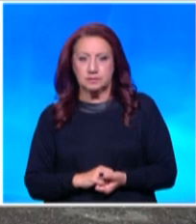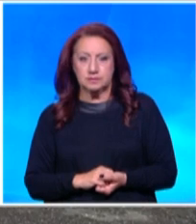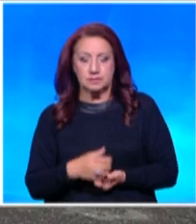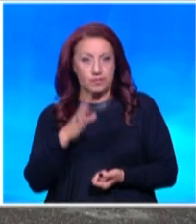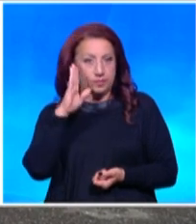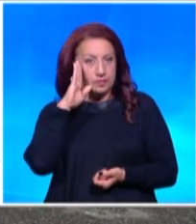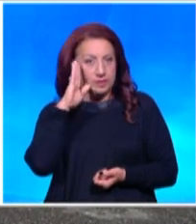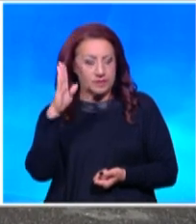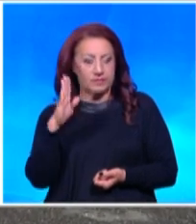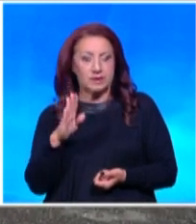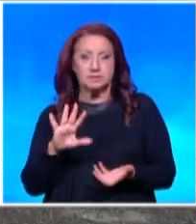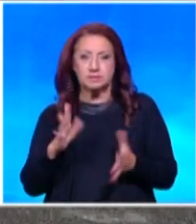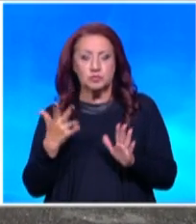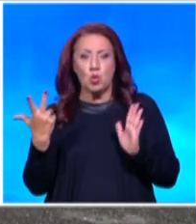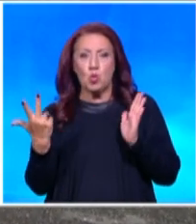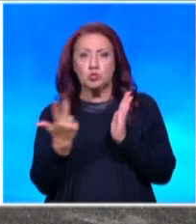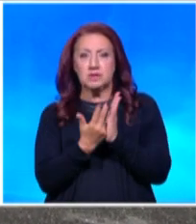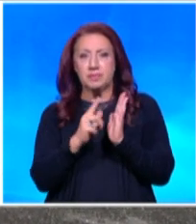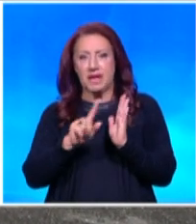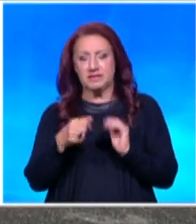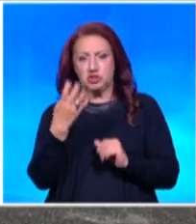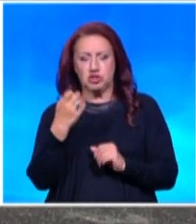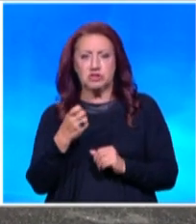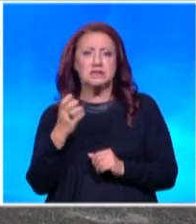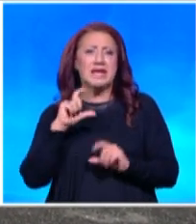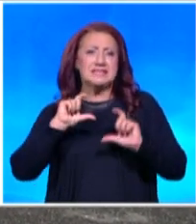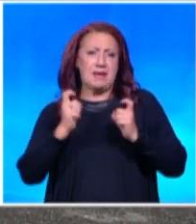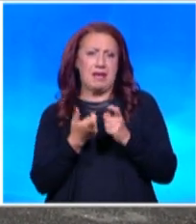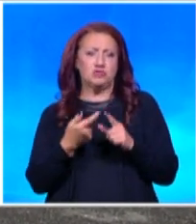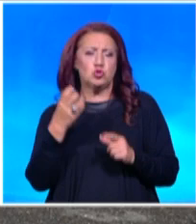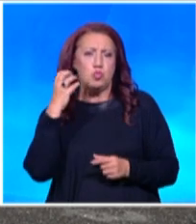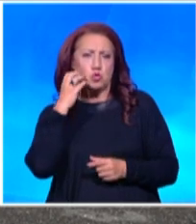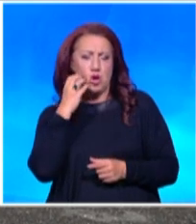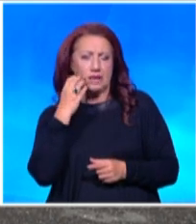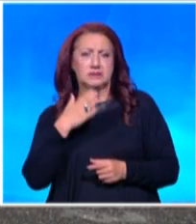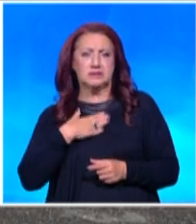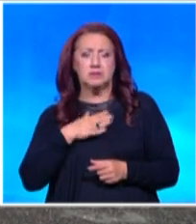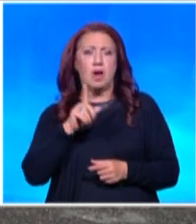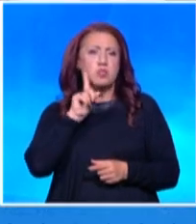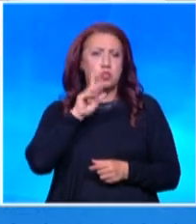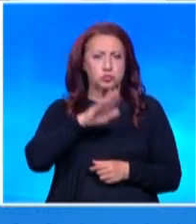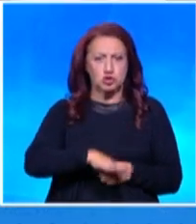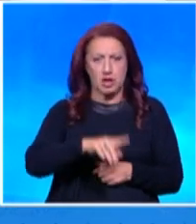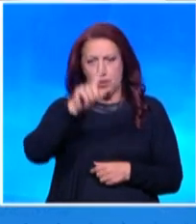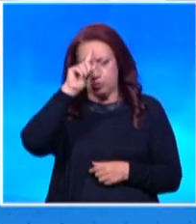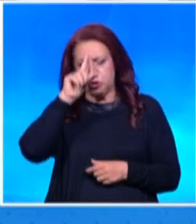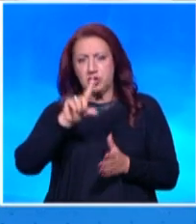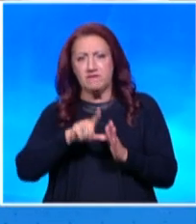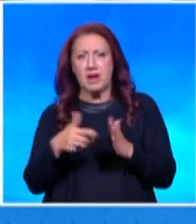Здравейте! Към 18.40 бургаско семейство с двете си деца, момиче и момче, е застигнато от бурята по време на